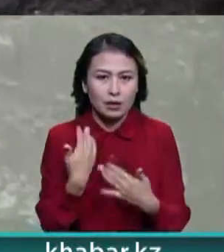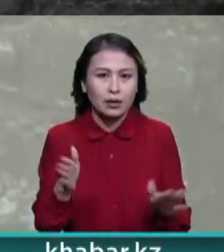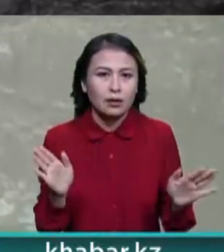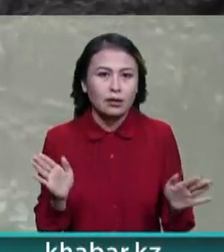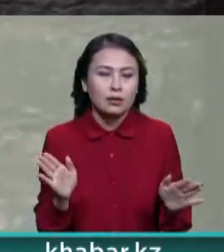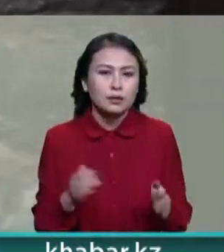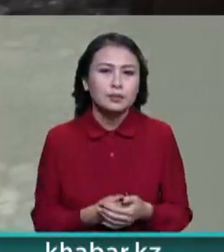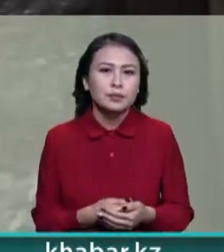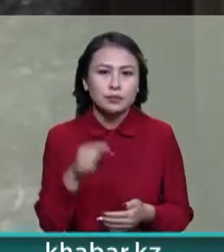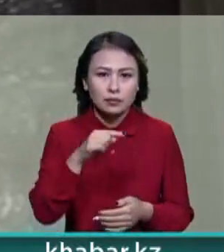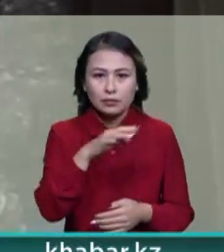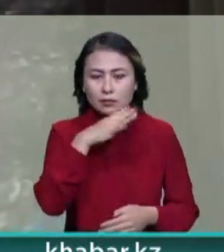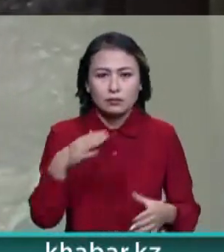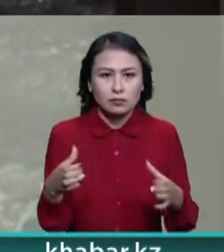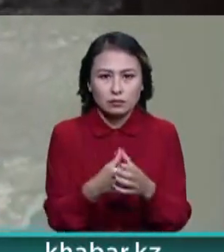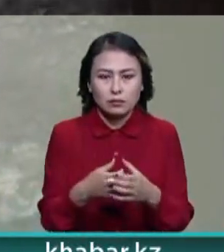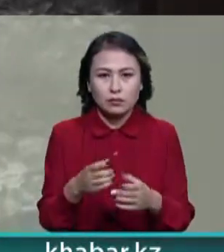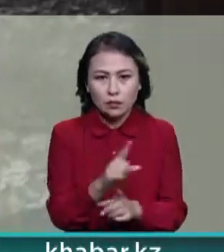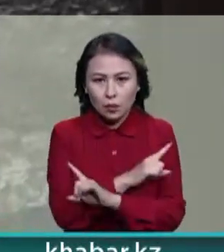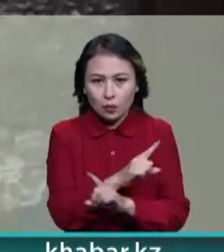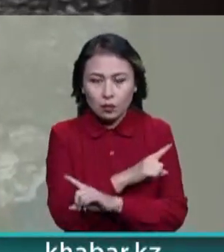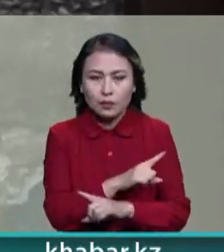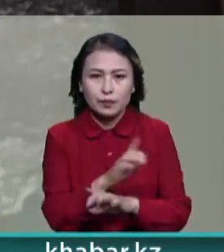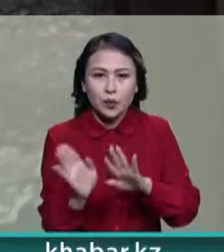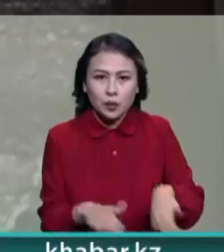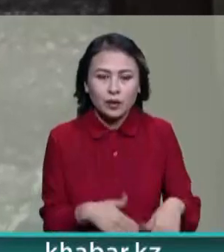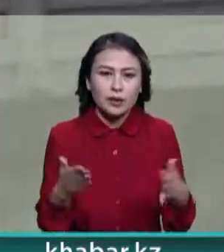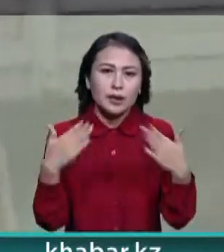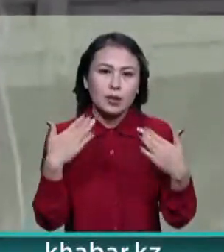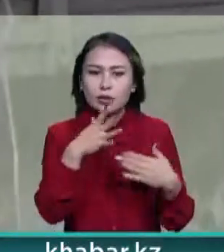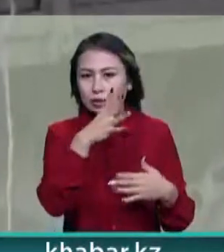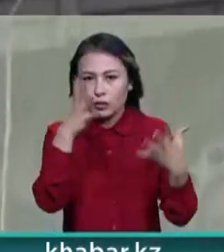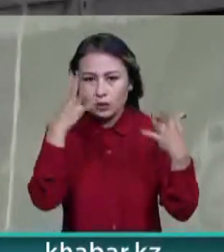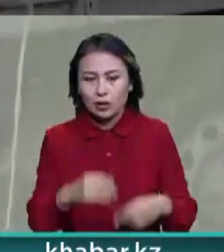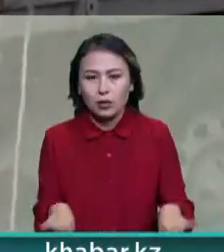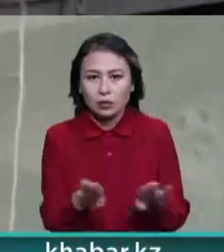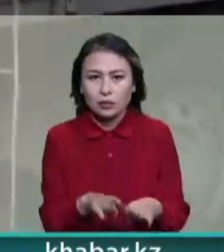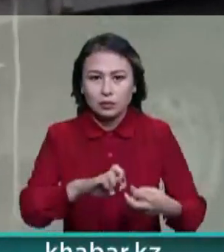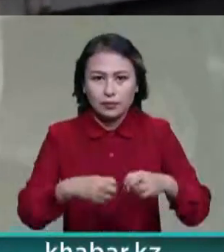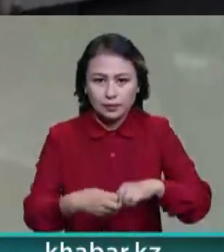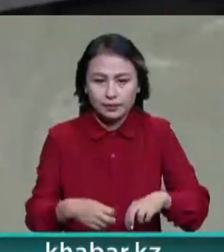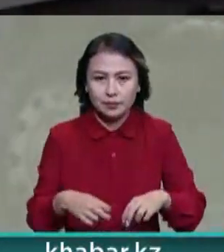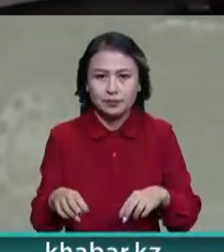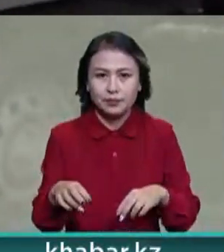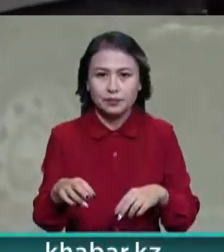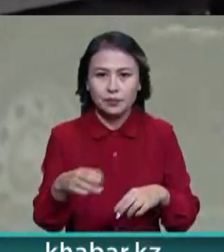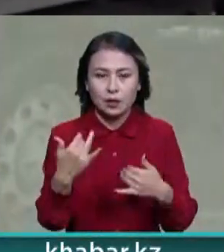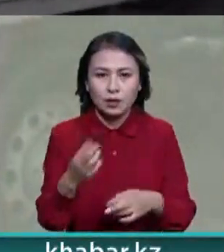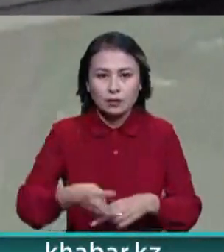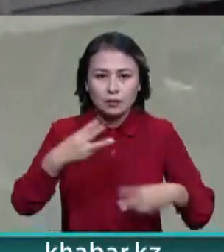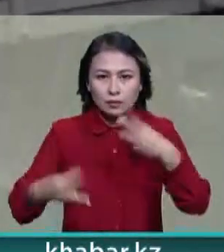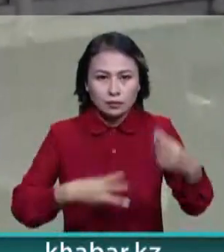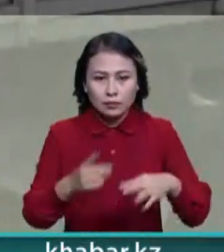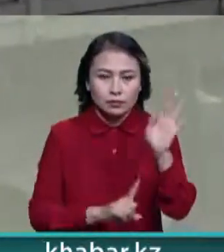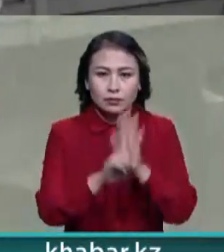қанаттылар мыңдап қырылып жатыр. Өткен демалыс күндері олқылықтың орнын толтыру мақсатында мұнда залалсыздандыру